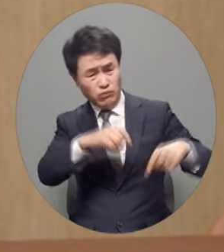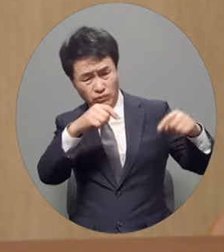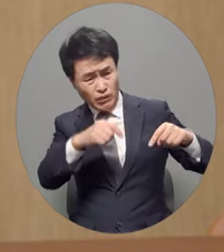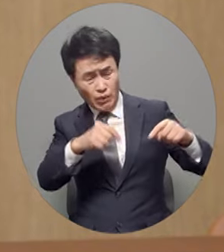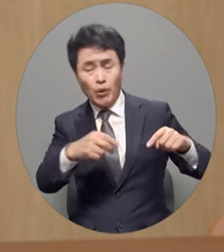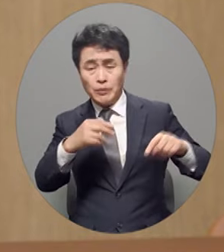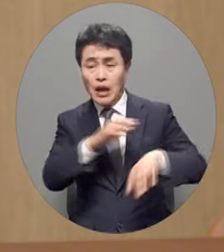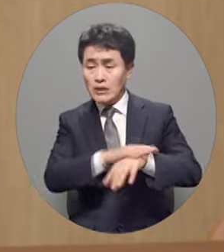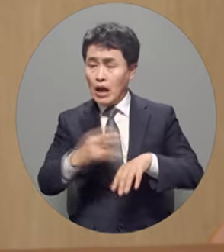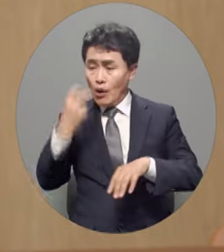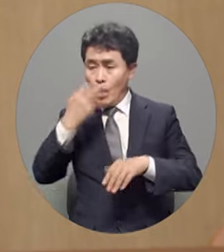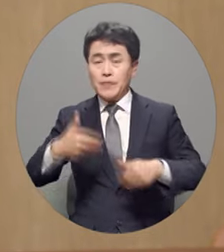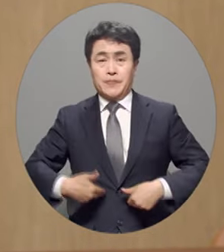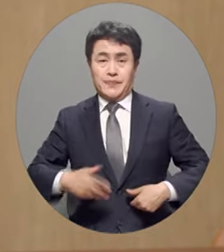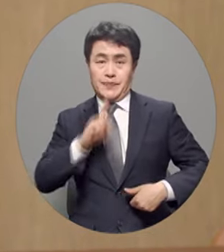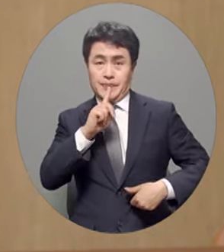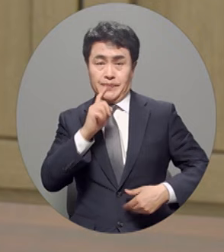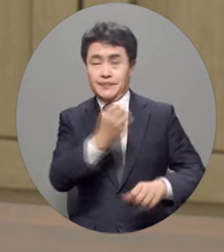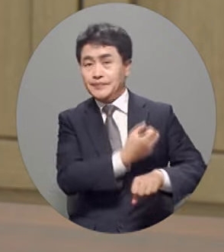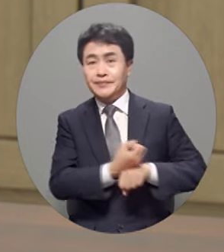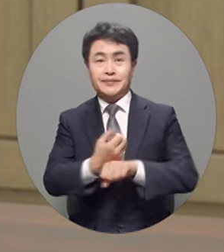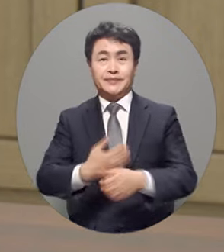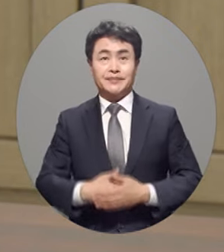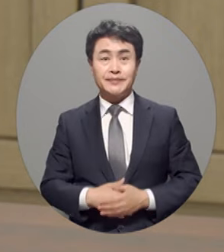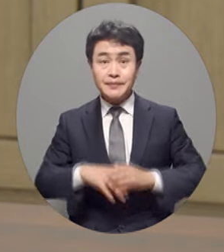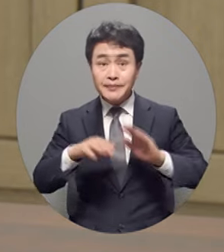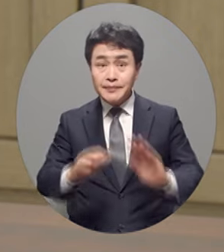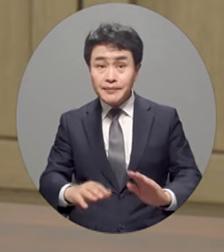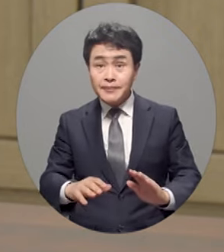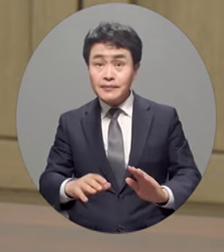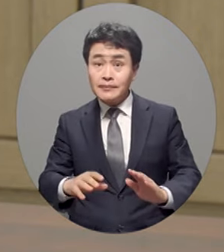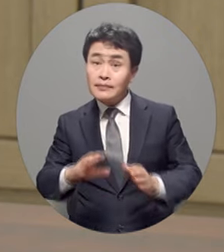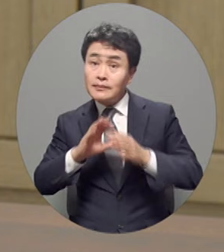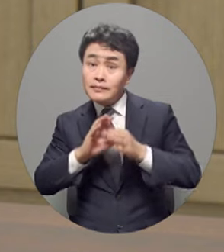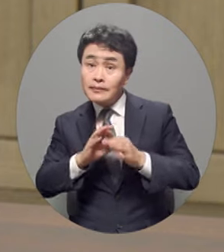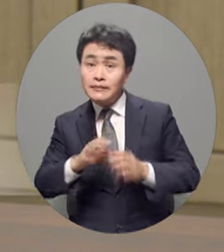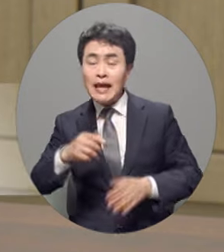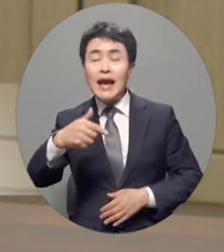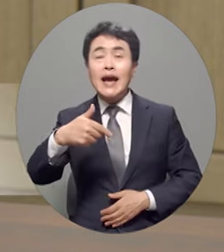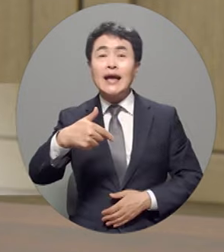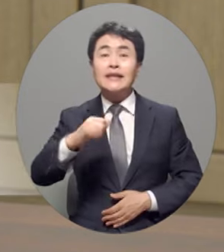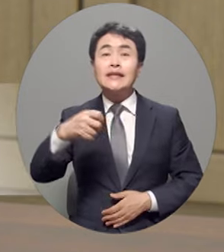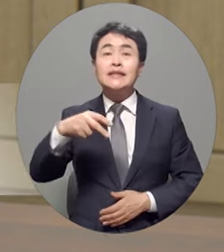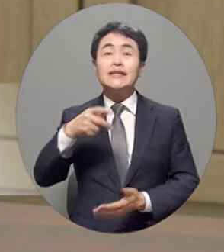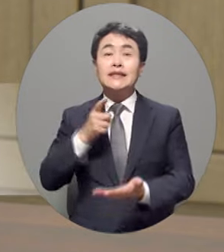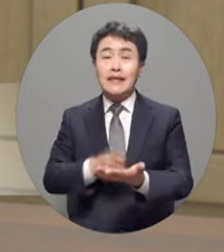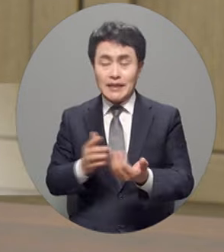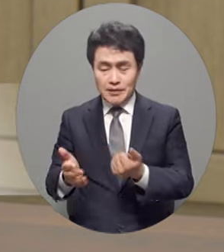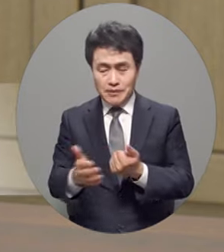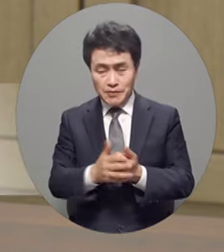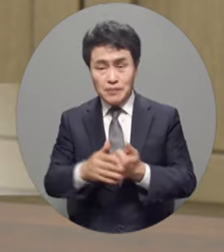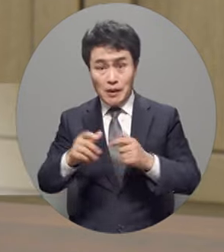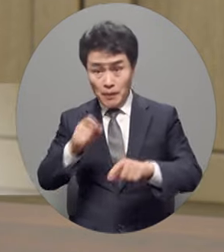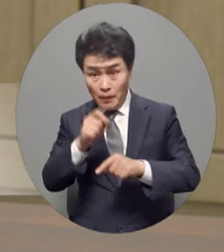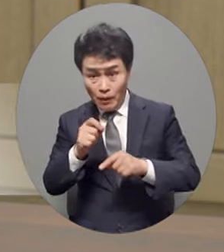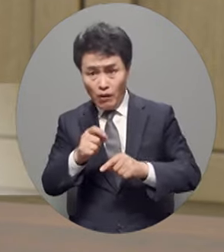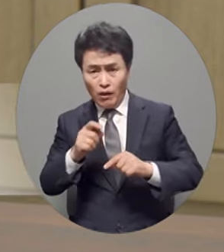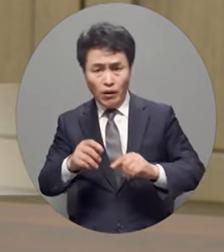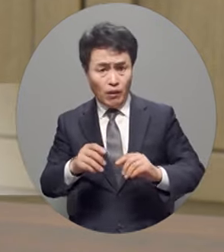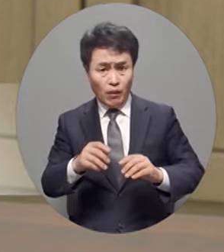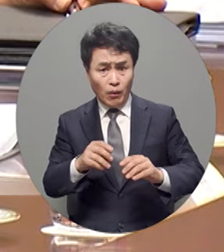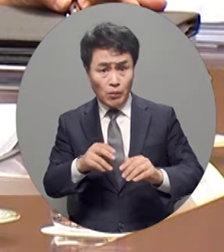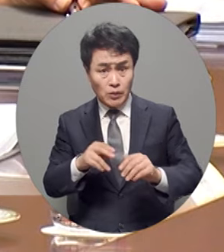관리해 나갈 필요가 있다고 말했다고 전했습니다이 관계자는 시총 는 행정지도는 보안 유출을 재검토해 보라는